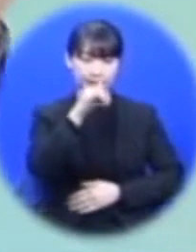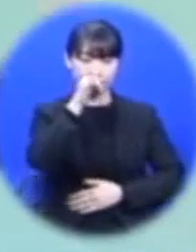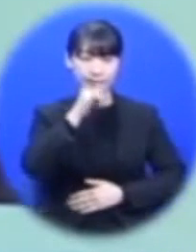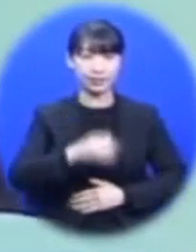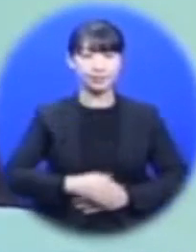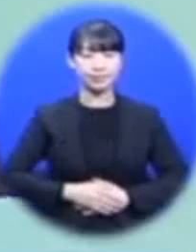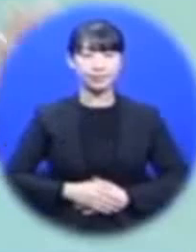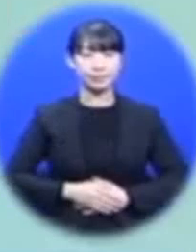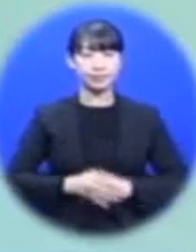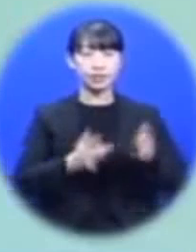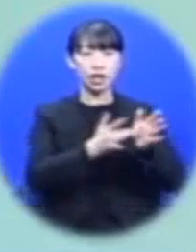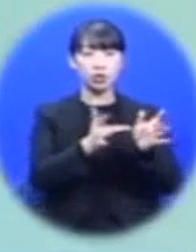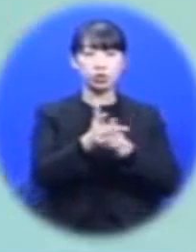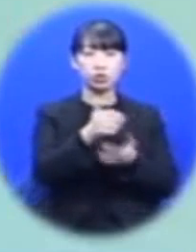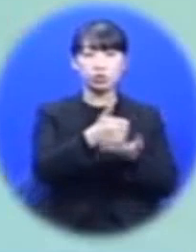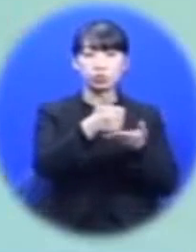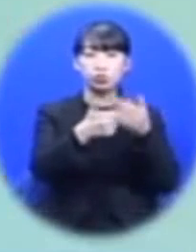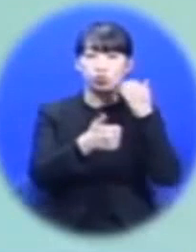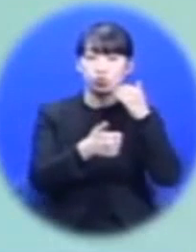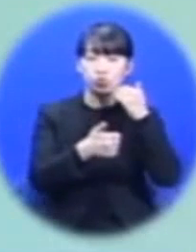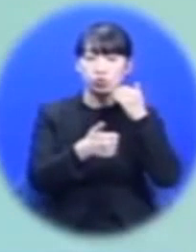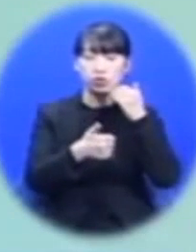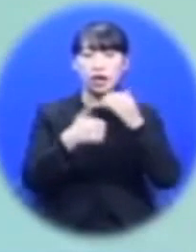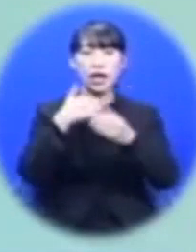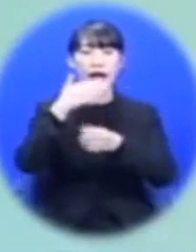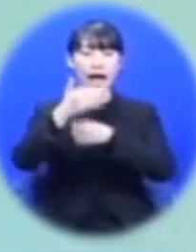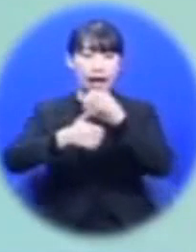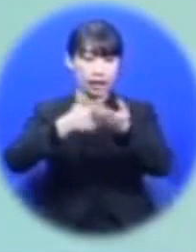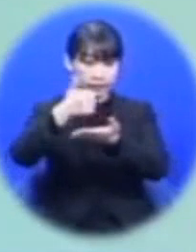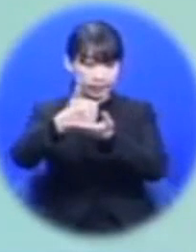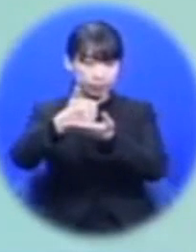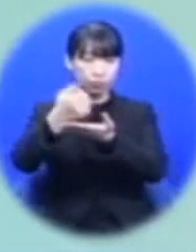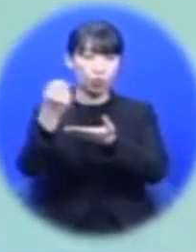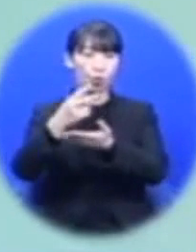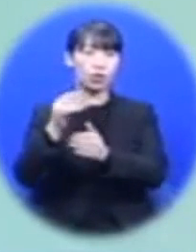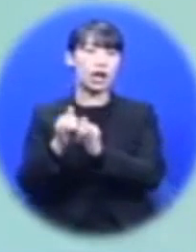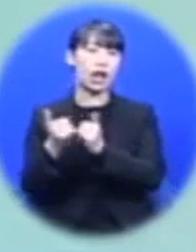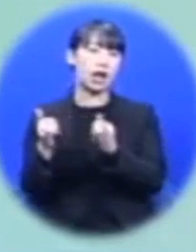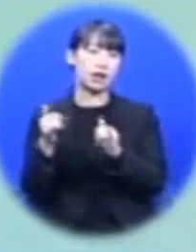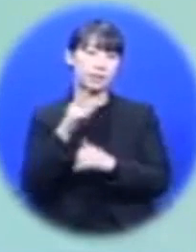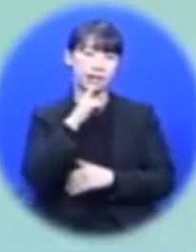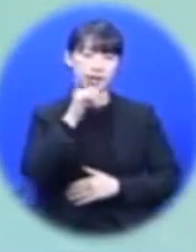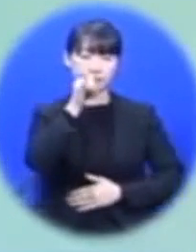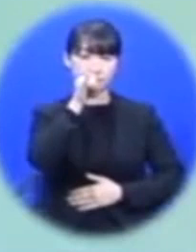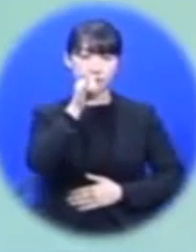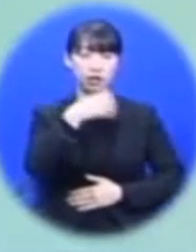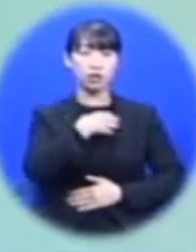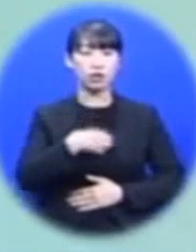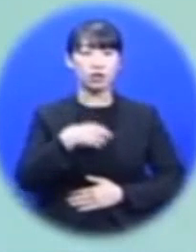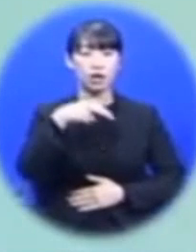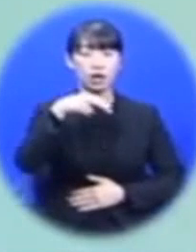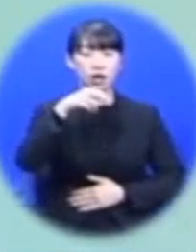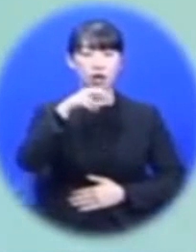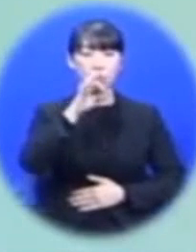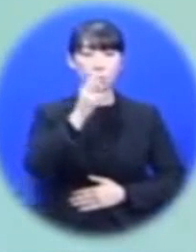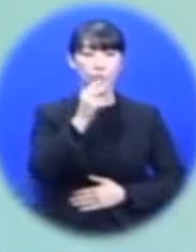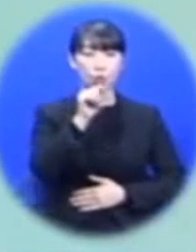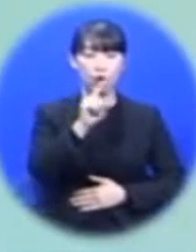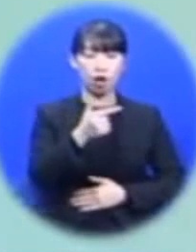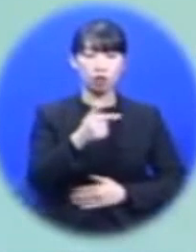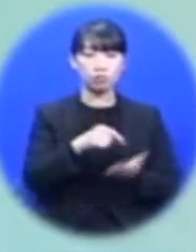하나님이시면서 동시에 참 사람이라 그 요한 사도는 그것을 어떤 식으로 표현했